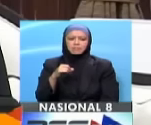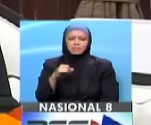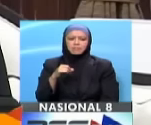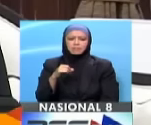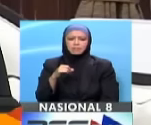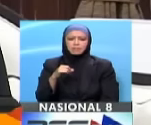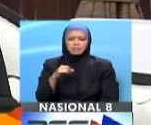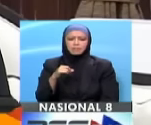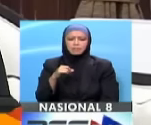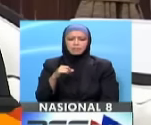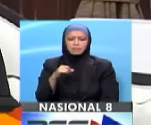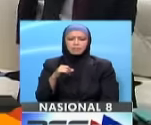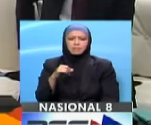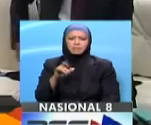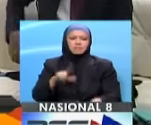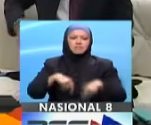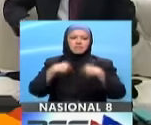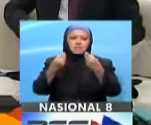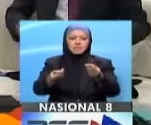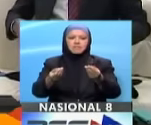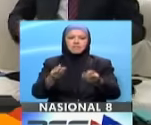orang kata tidak terjamin.